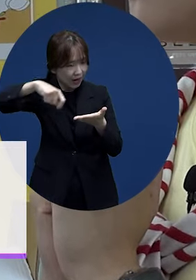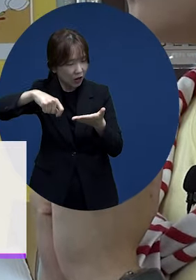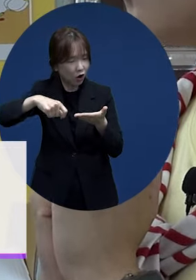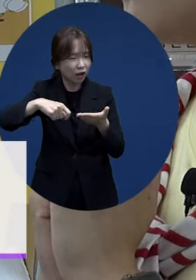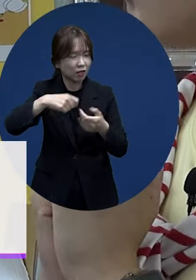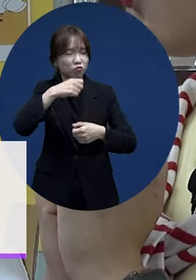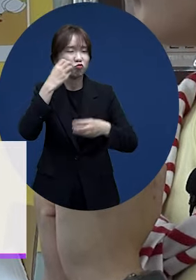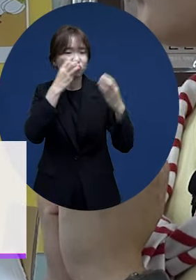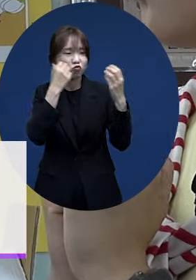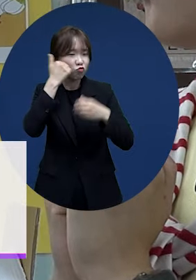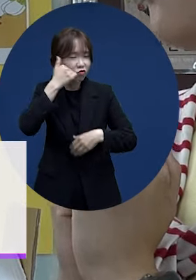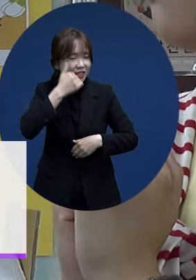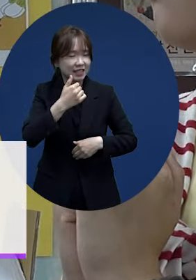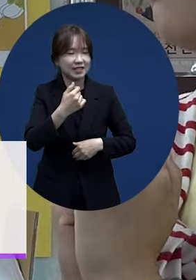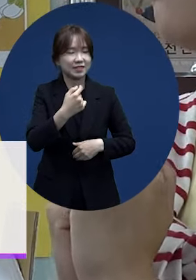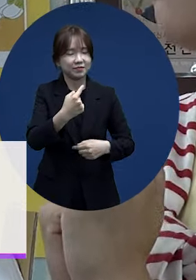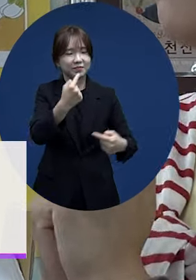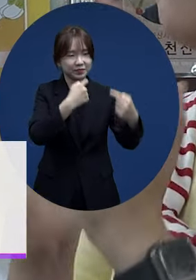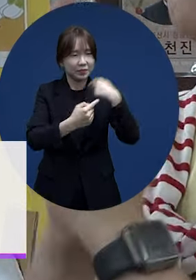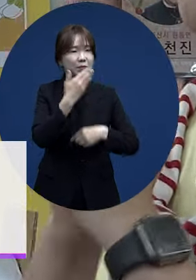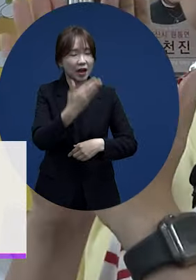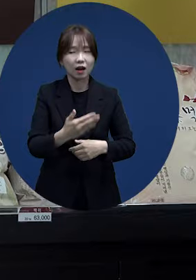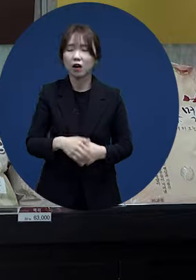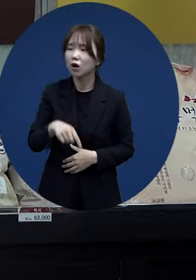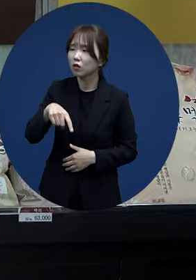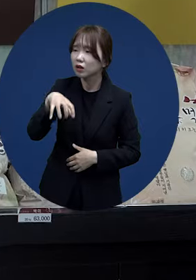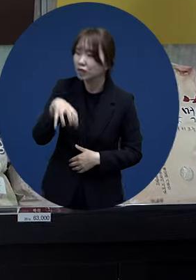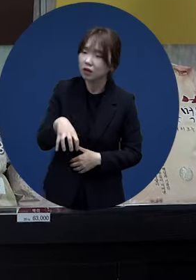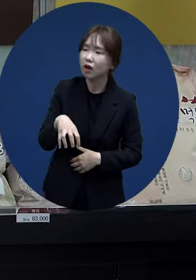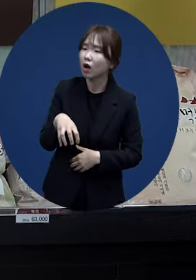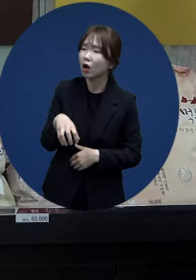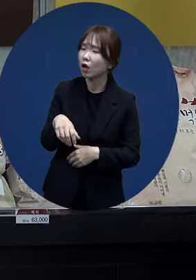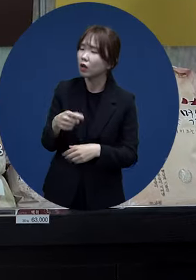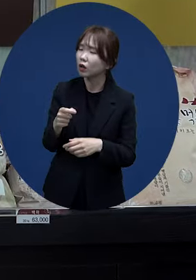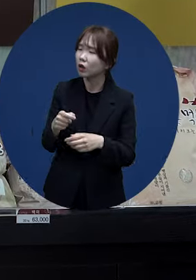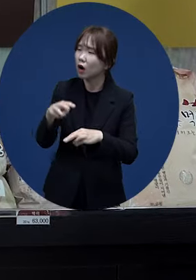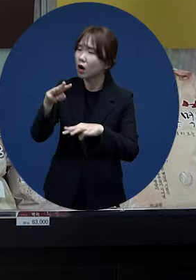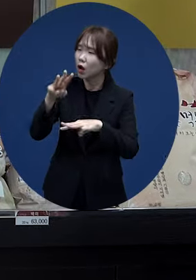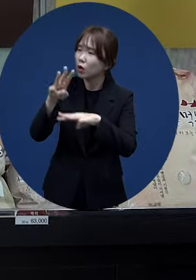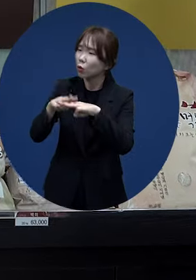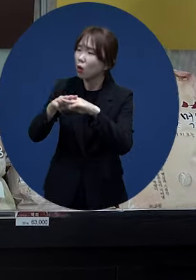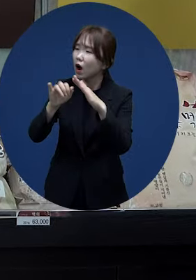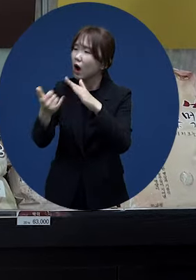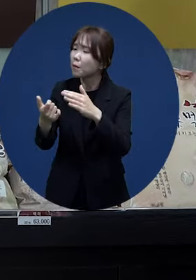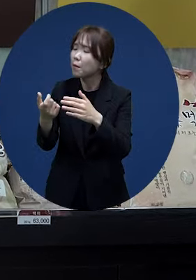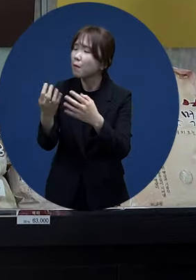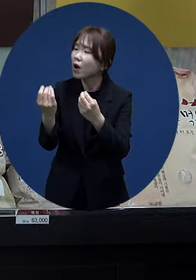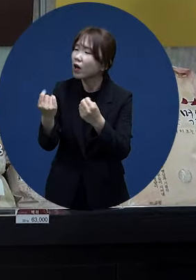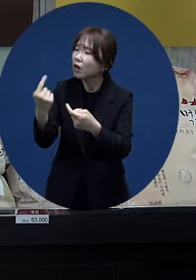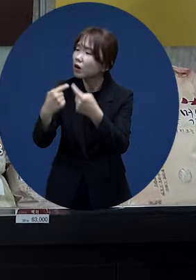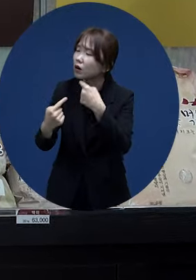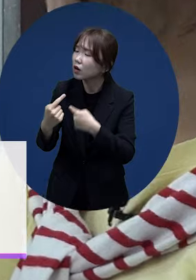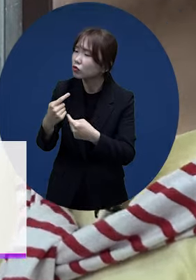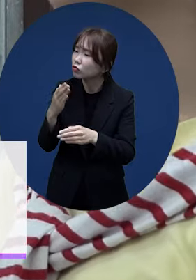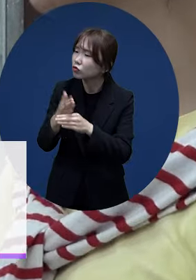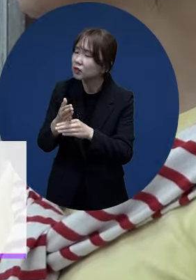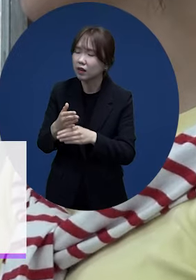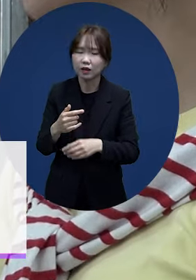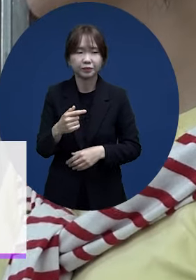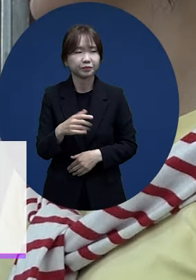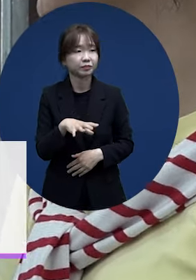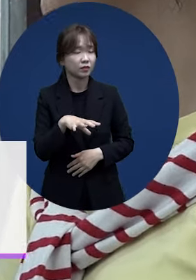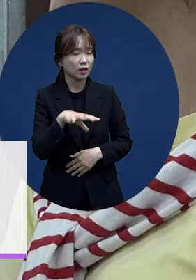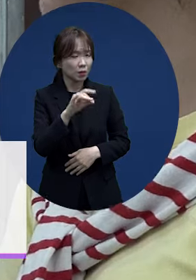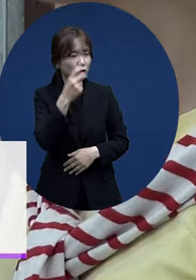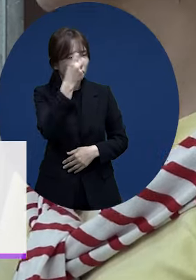출하약정서를 작성하시면 누구든지 들어오실 수 있습니다. 그럼 여기는 지금 농가가 몇 개 정도 입점이 돼 있는 거예요? 저희가